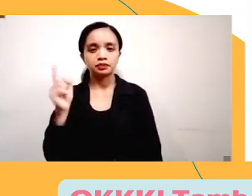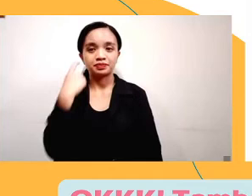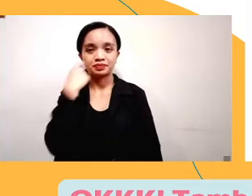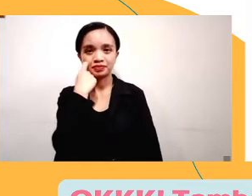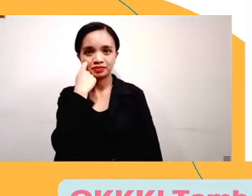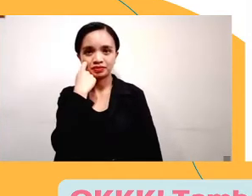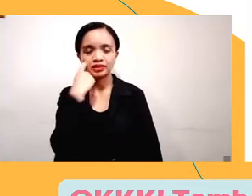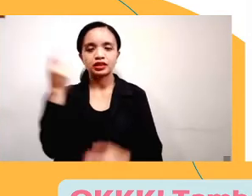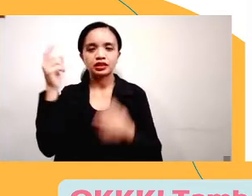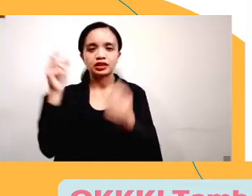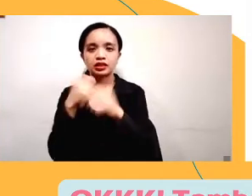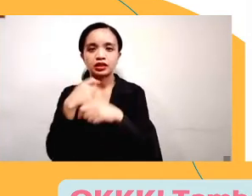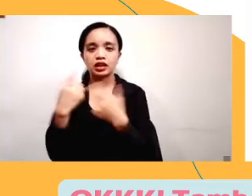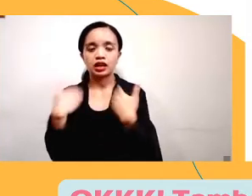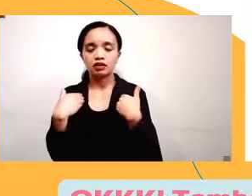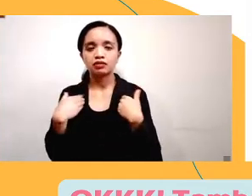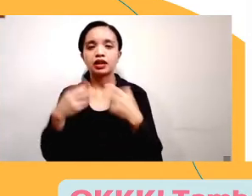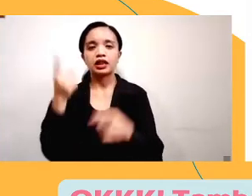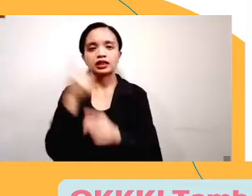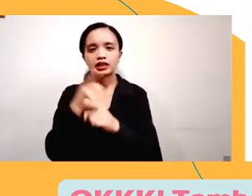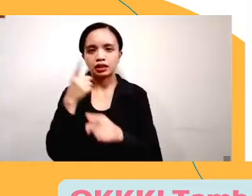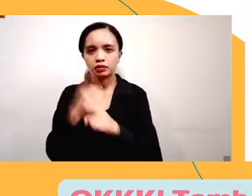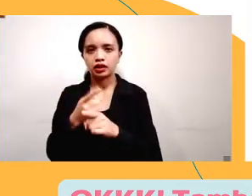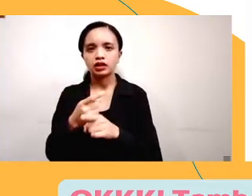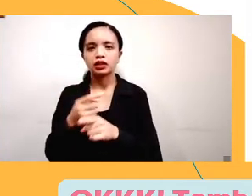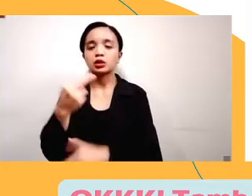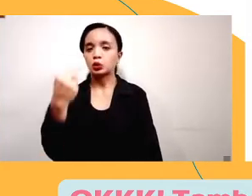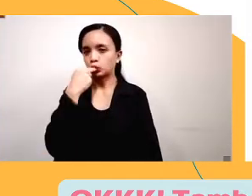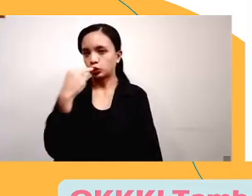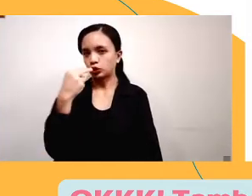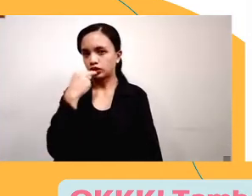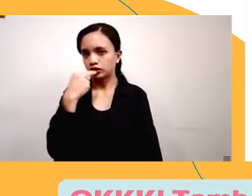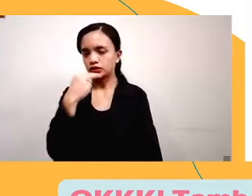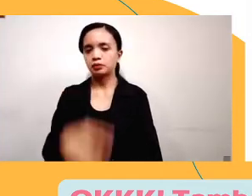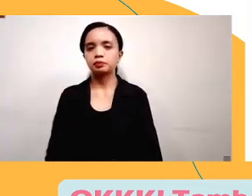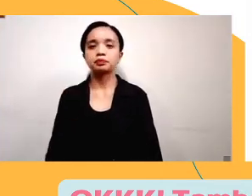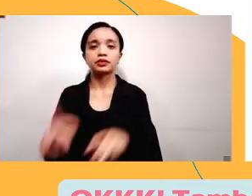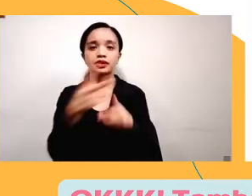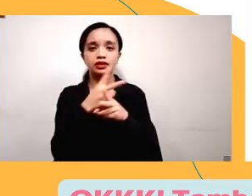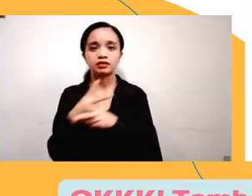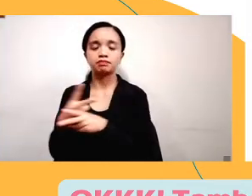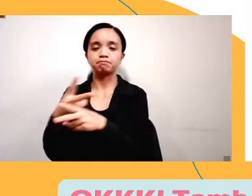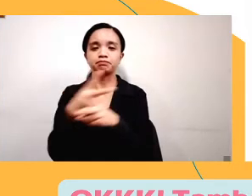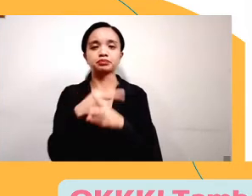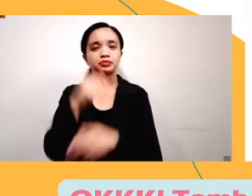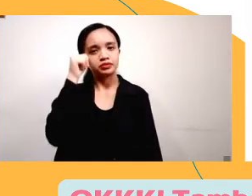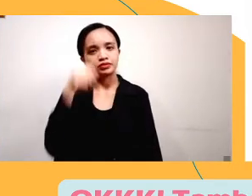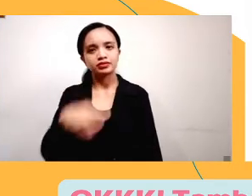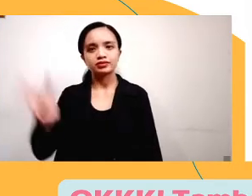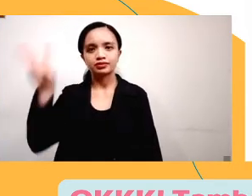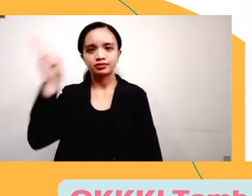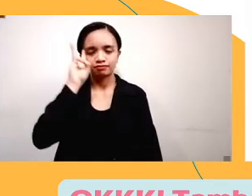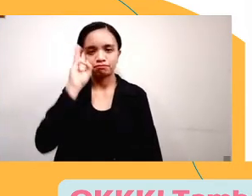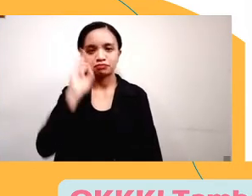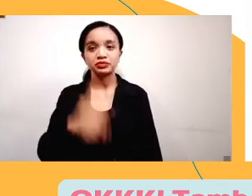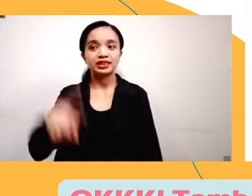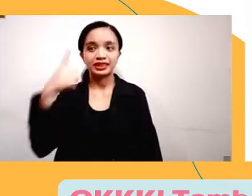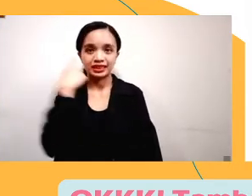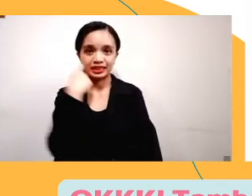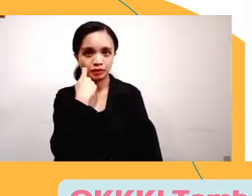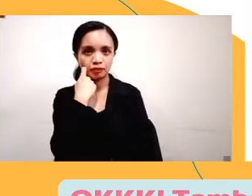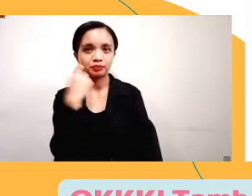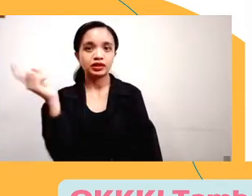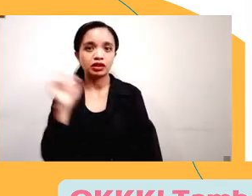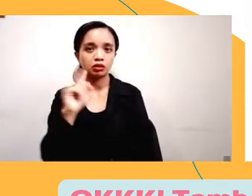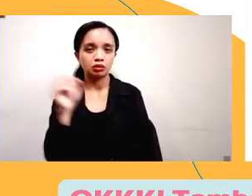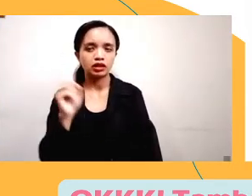daw makagawa ng tamang desisyon. Halaga na mayroong kamalayan sa sarili. So kanina kasi,